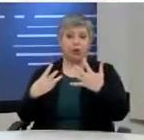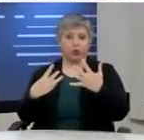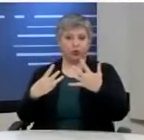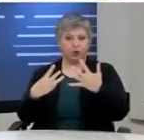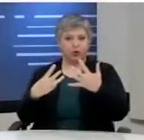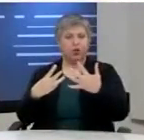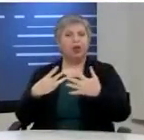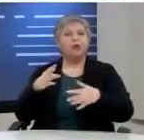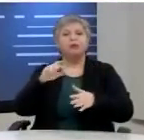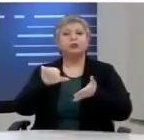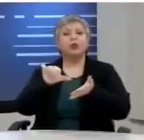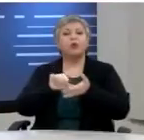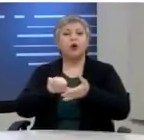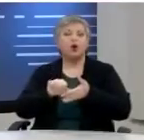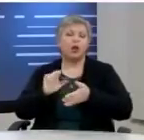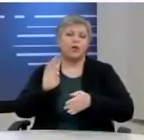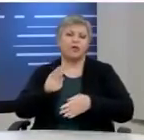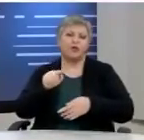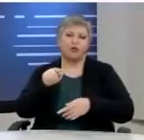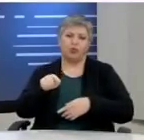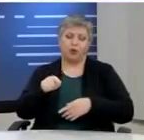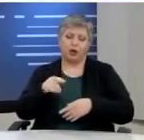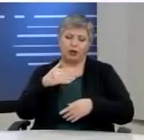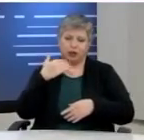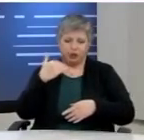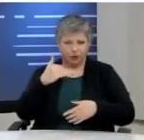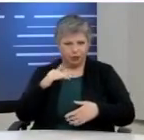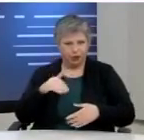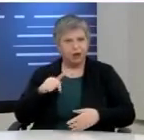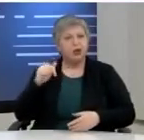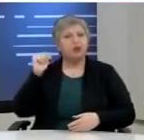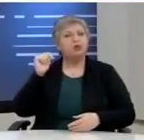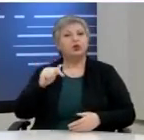Βουκουρέστι, η κυβέρνηση Καραμαλή, με την κυρία Μπακογιάννη τότε υπουργό,